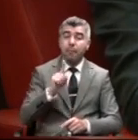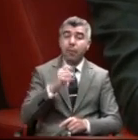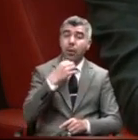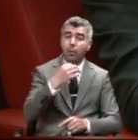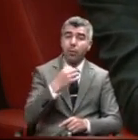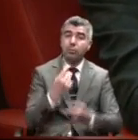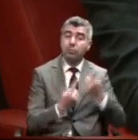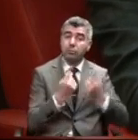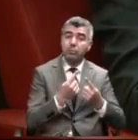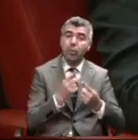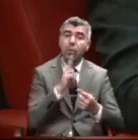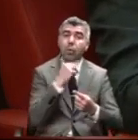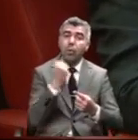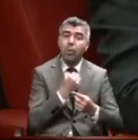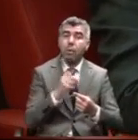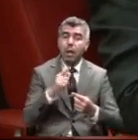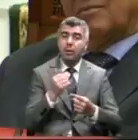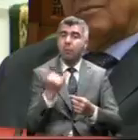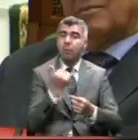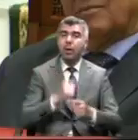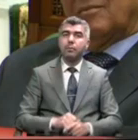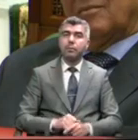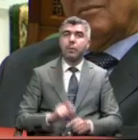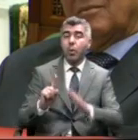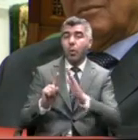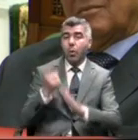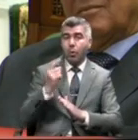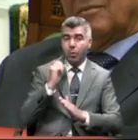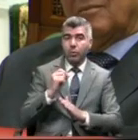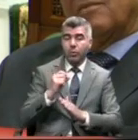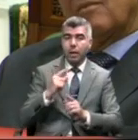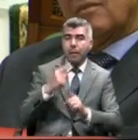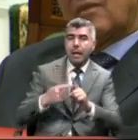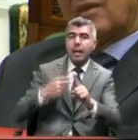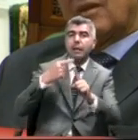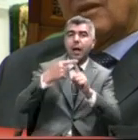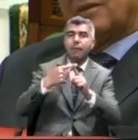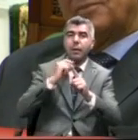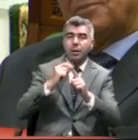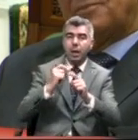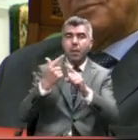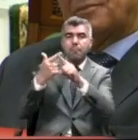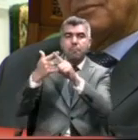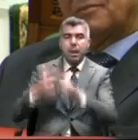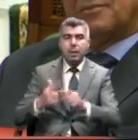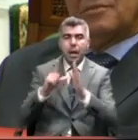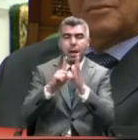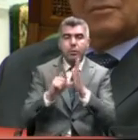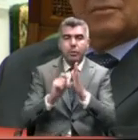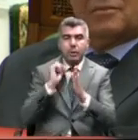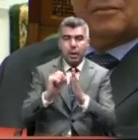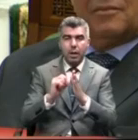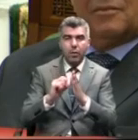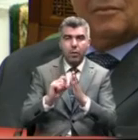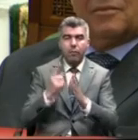انتباه الحكومه لبعض القضايا الاساسيه الاول منها هو الفائض من تنفيذ قانون الماليه برسم الفصل الاول